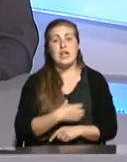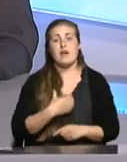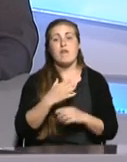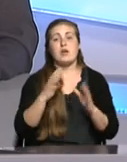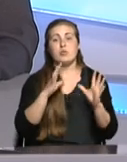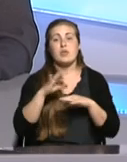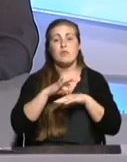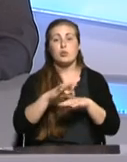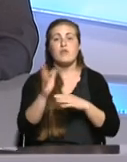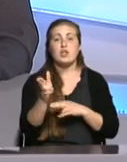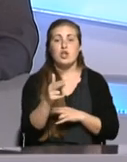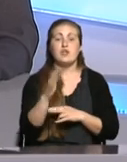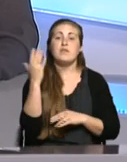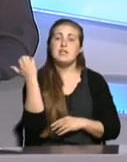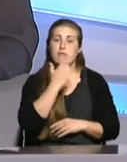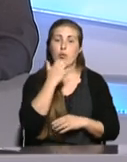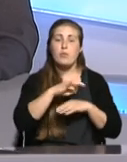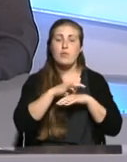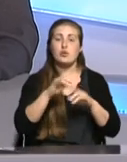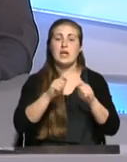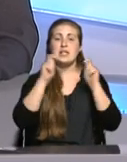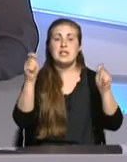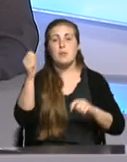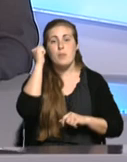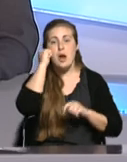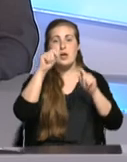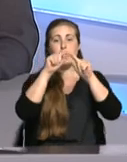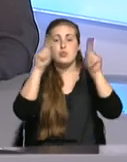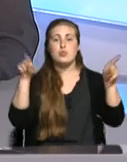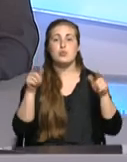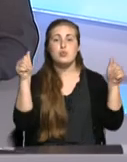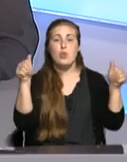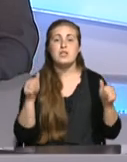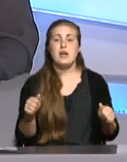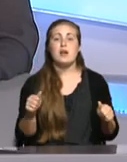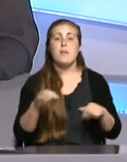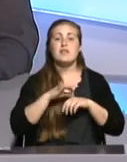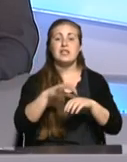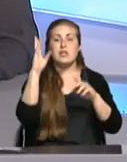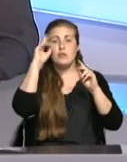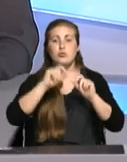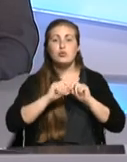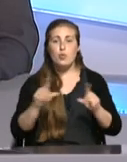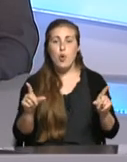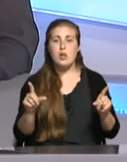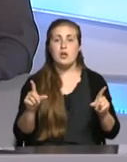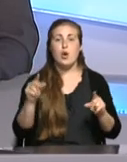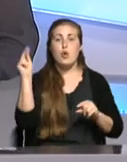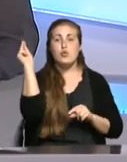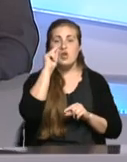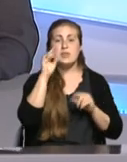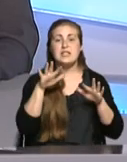идут в керчи вот в симферополе проходит открытий мемориальных досок проведения в школах учебных